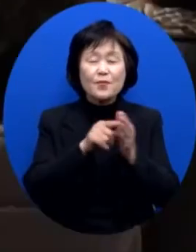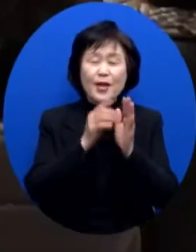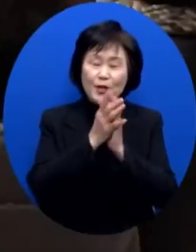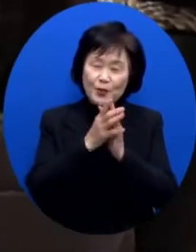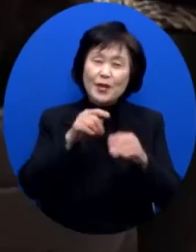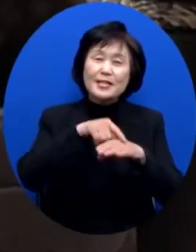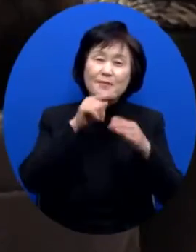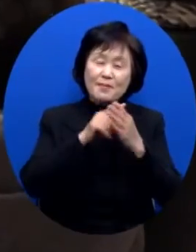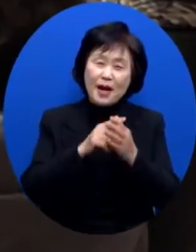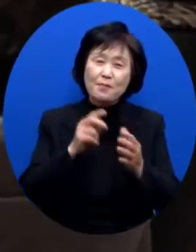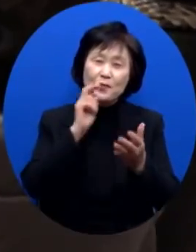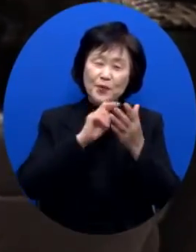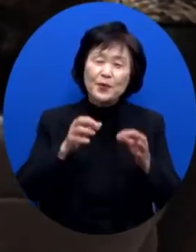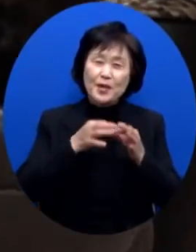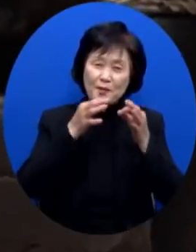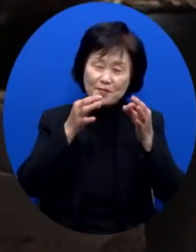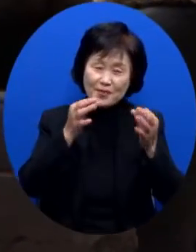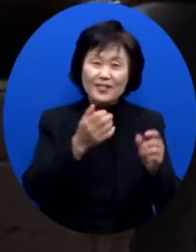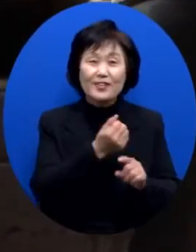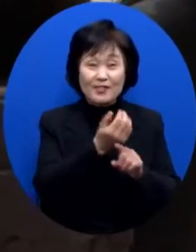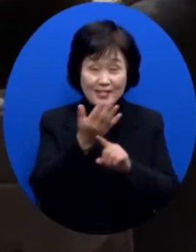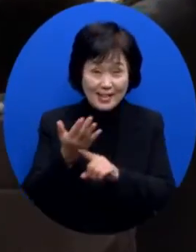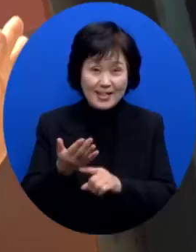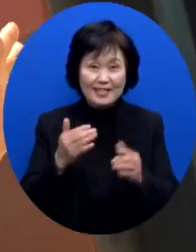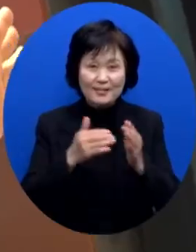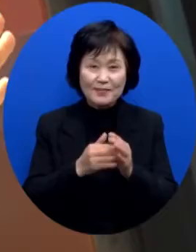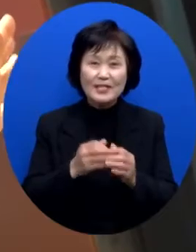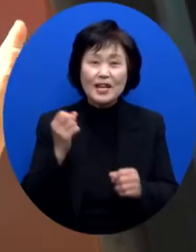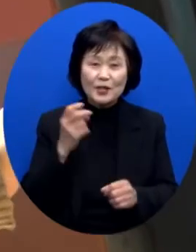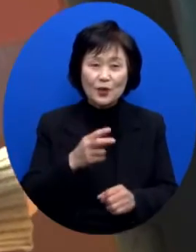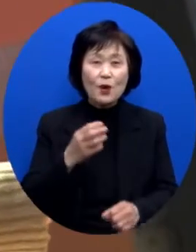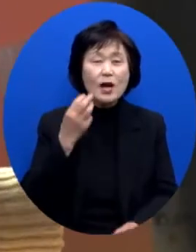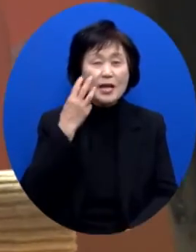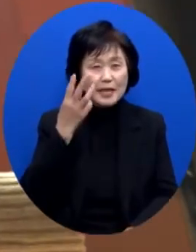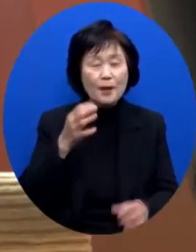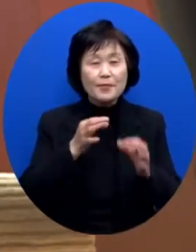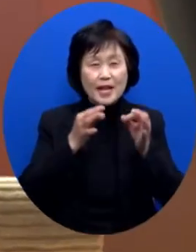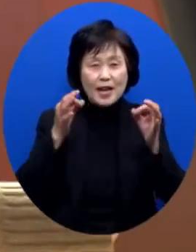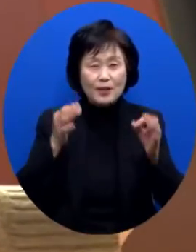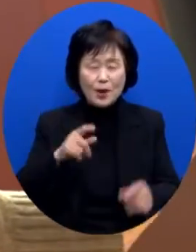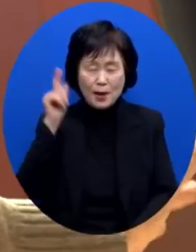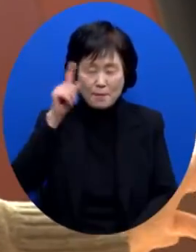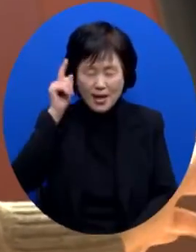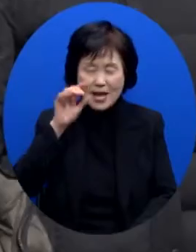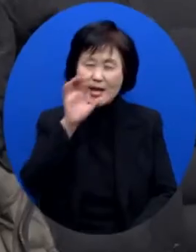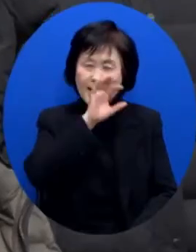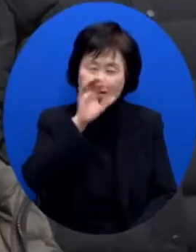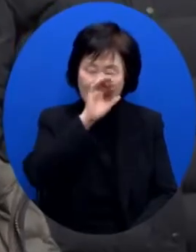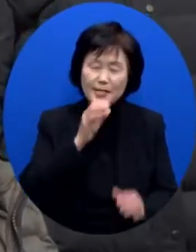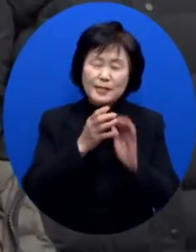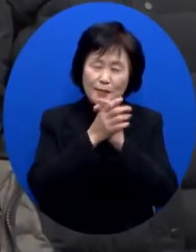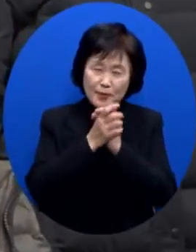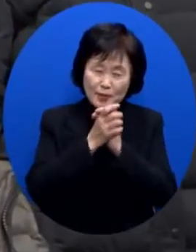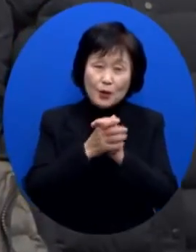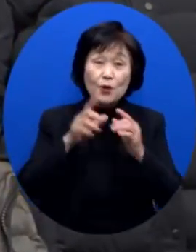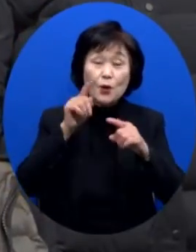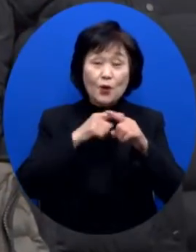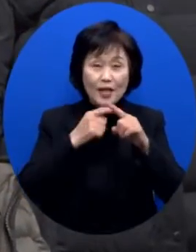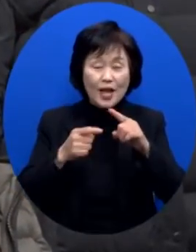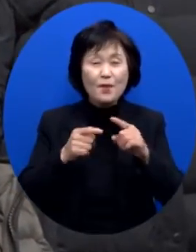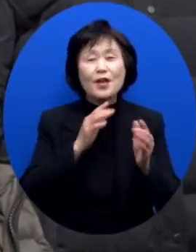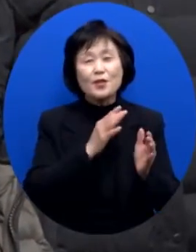냈습니다 또 최고의 기량을 선보이기 위해 지난 3달 관 배에 같이 연습과 기도회로 대회를 준비했다 고